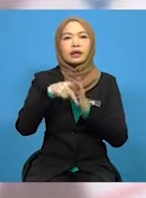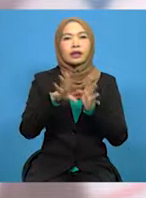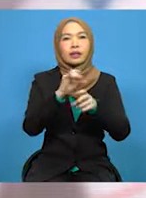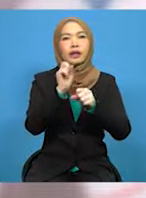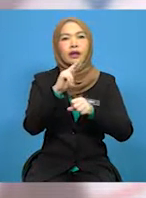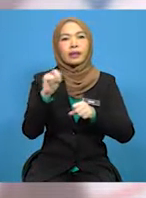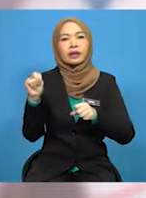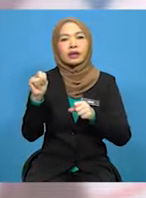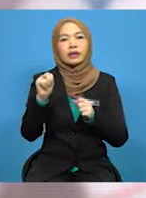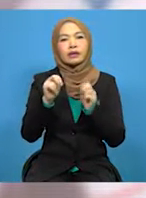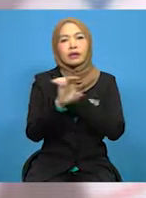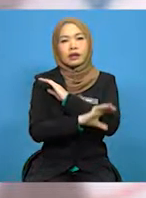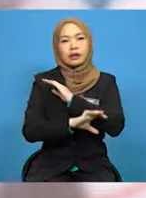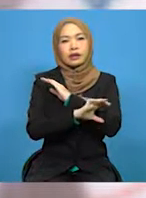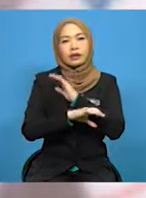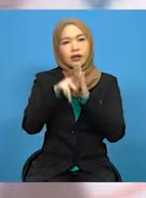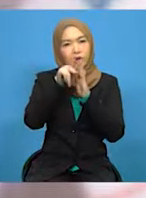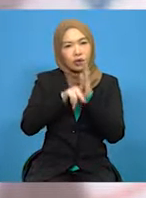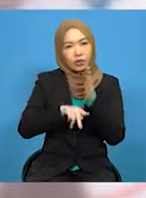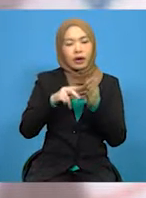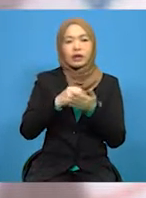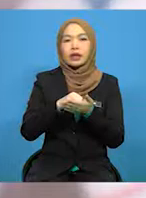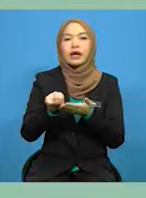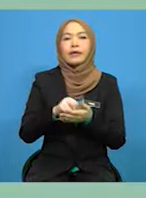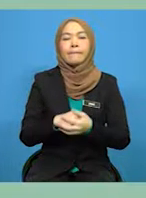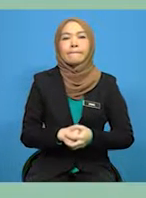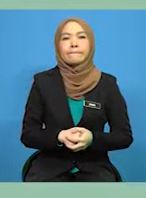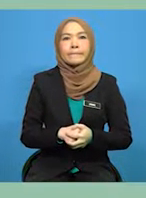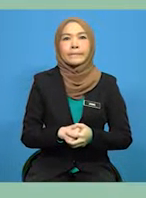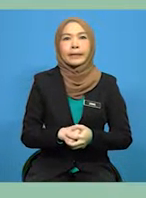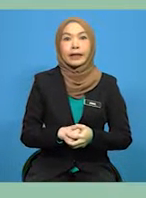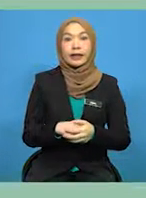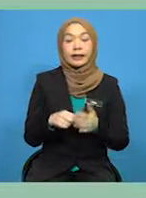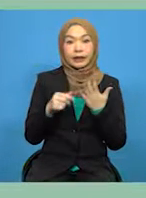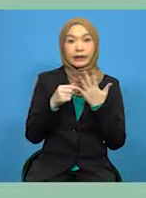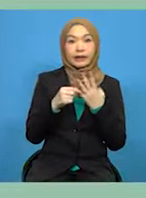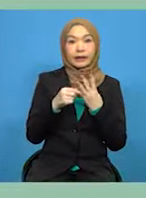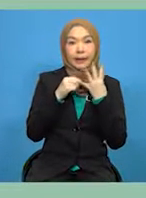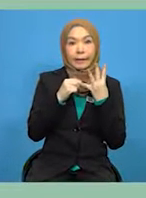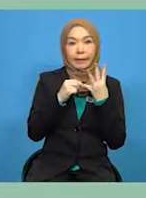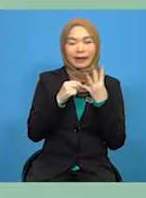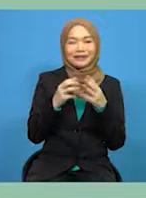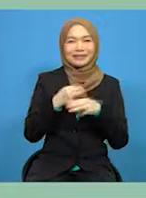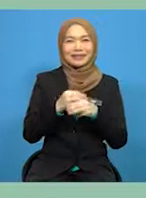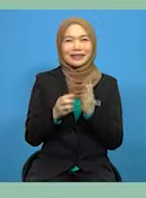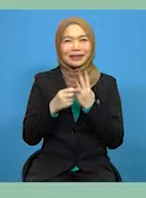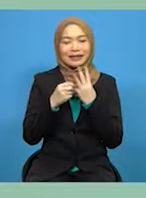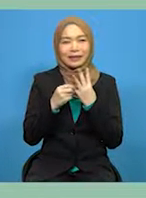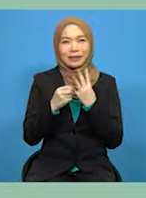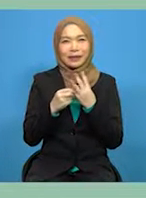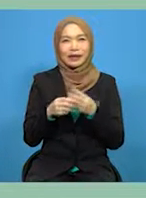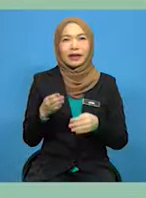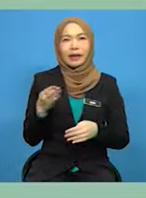terkurang nilai. Mari kita beralih ke masalah yang keempat, iaitu masalah barang yang